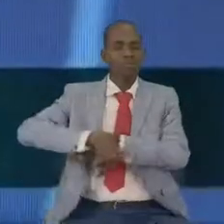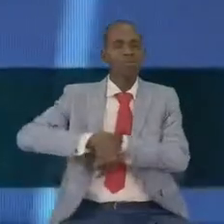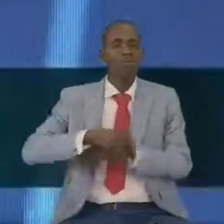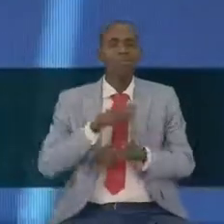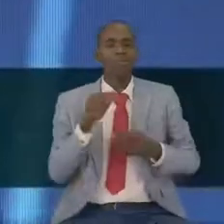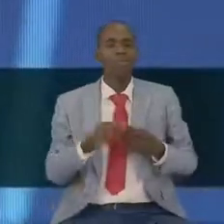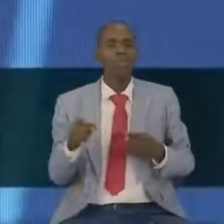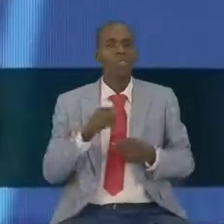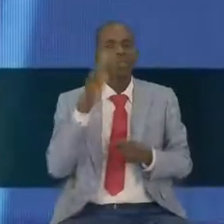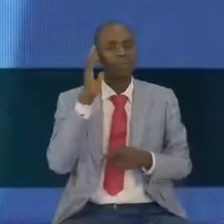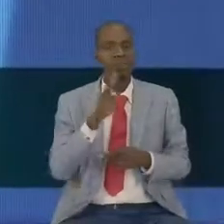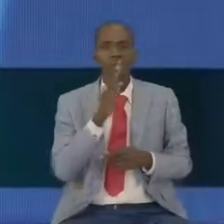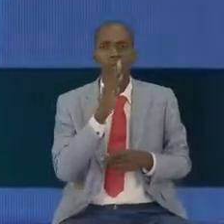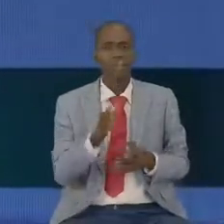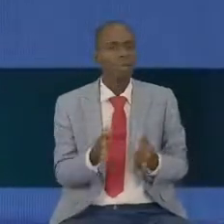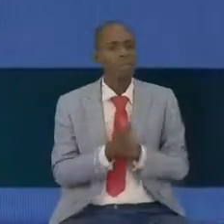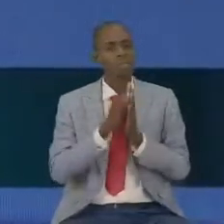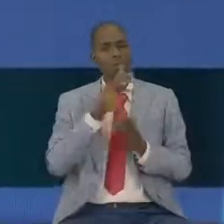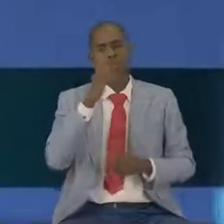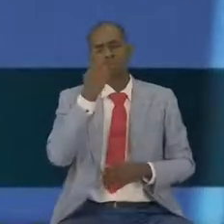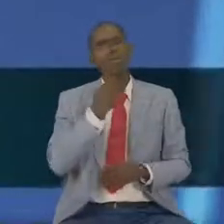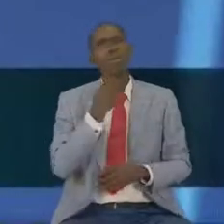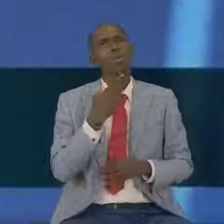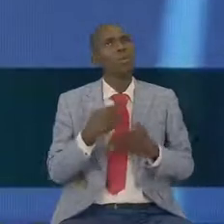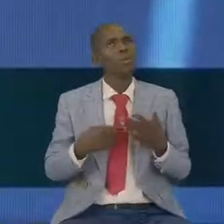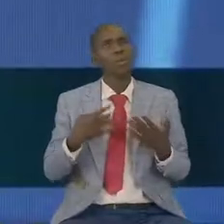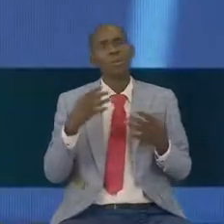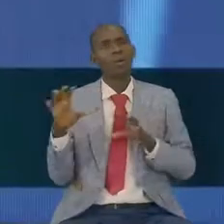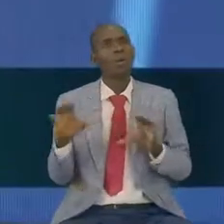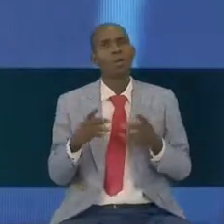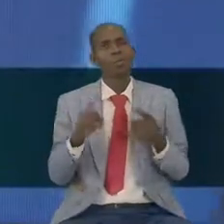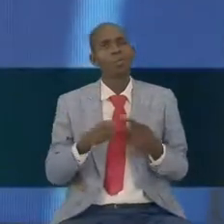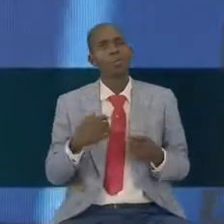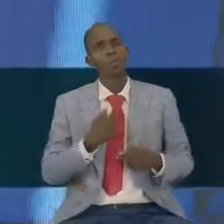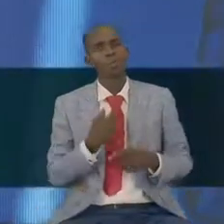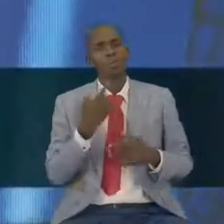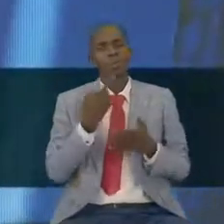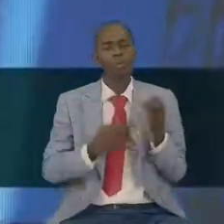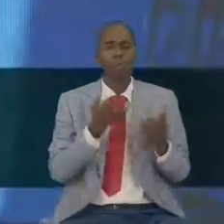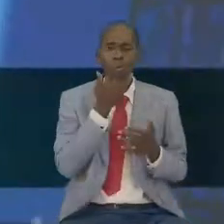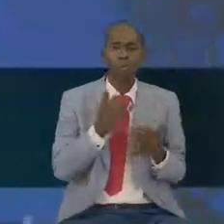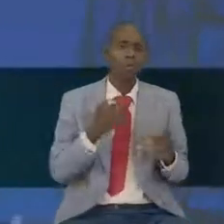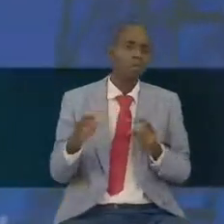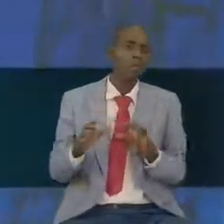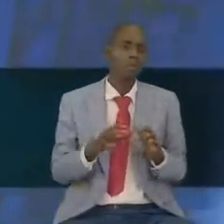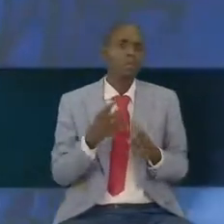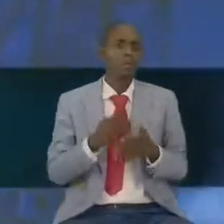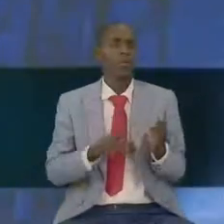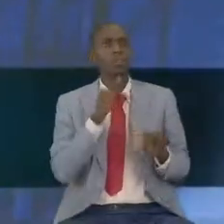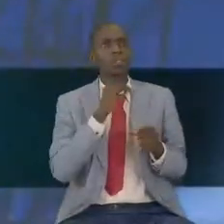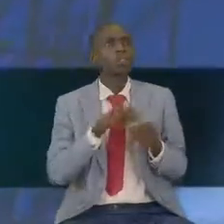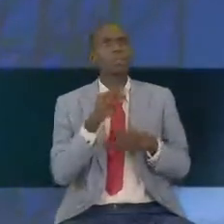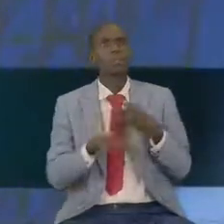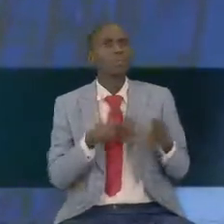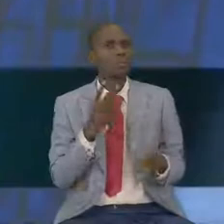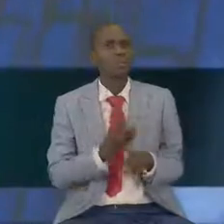pouvaient se demander comment est-ce qu'on s'est retrouvé dans ça là. Et Saul pouvait dire, quand j'étais dans le monde, je